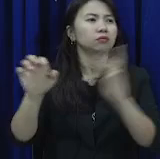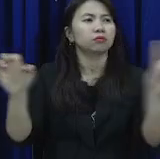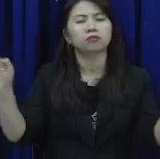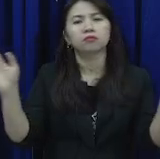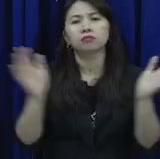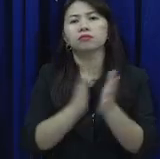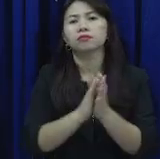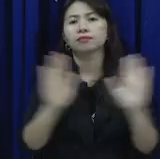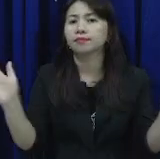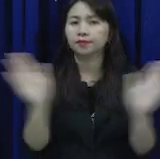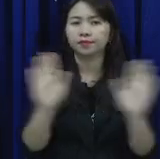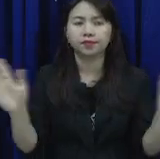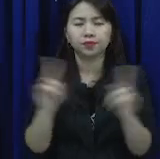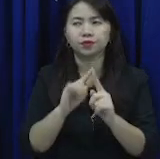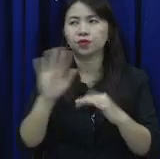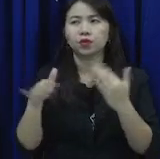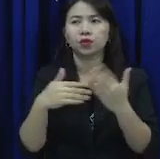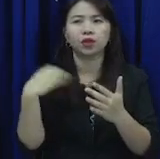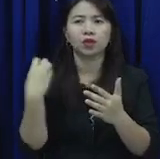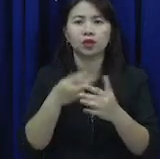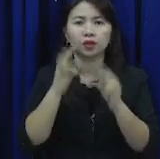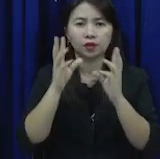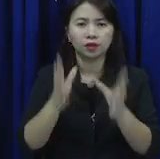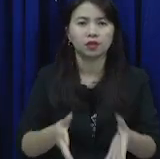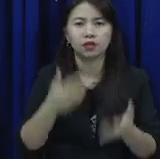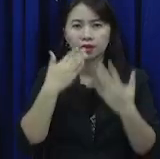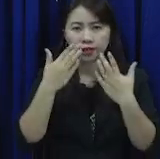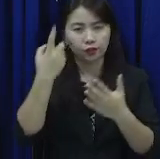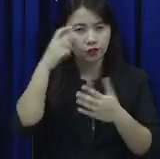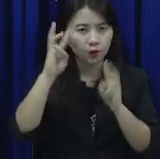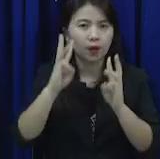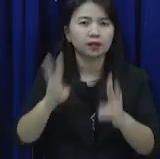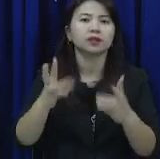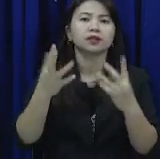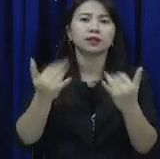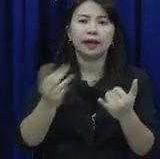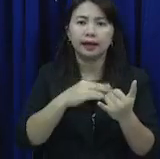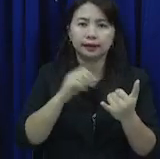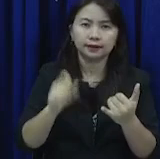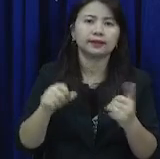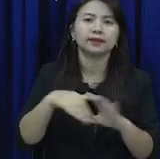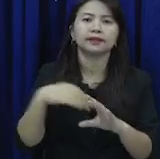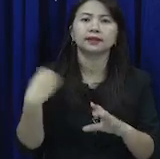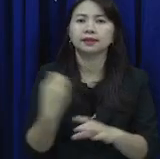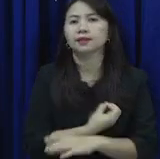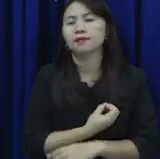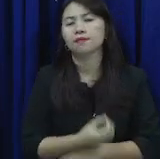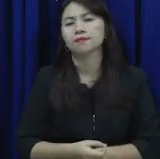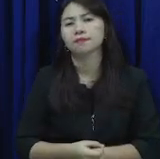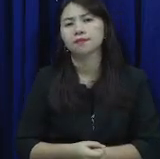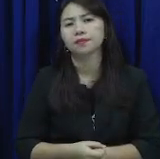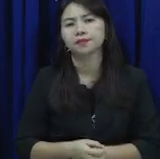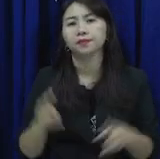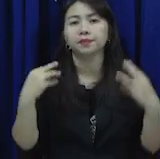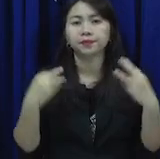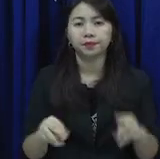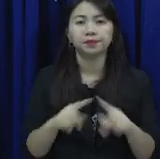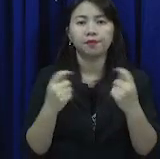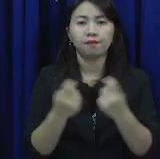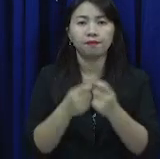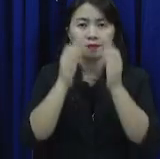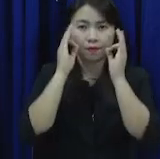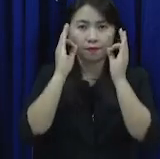corner and to all our viewers nationwide worldwide Thank you for tuning in and of course sa atin pong mga ah kapatiran team Focus team